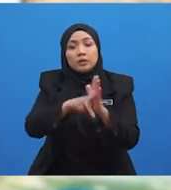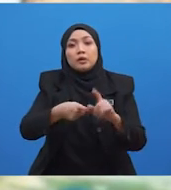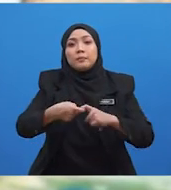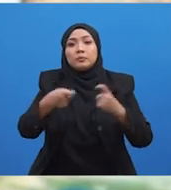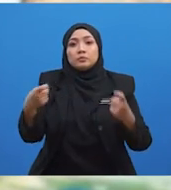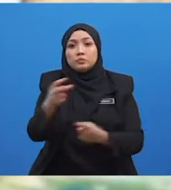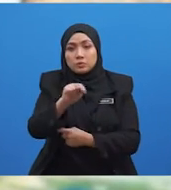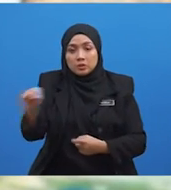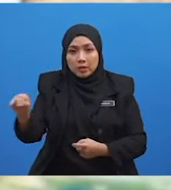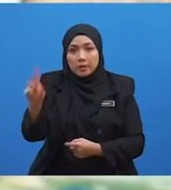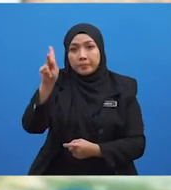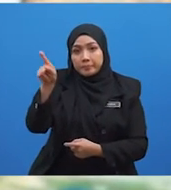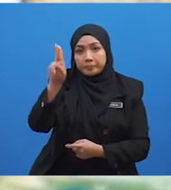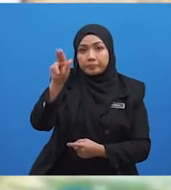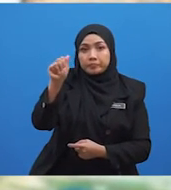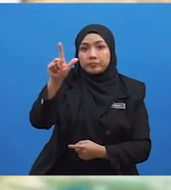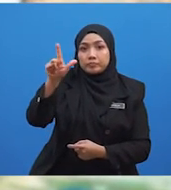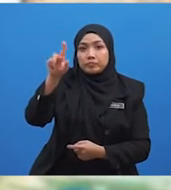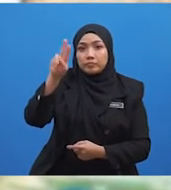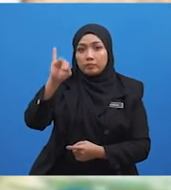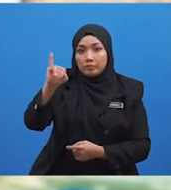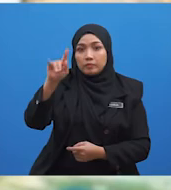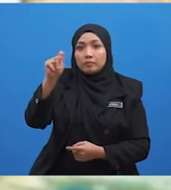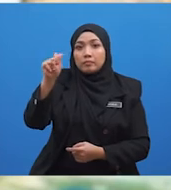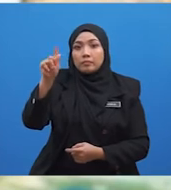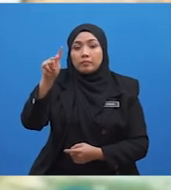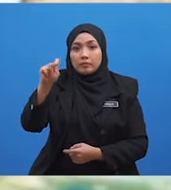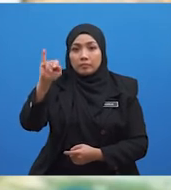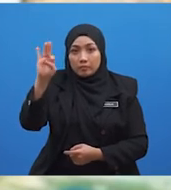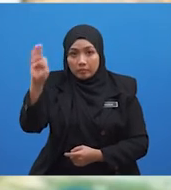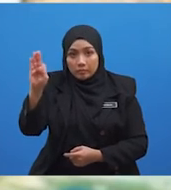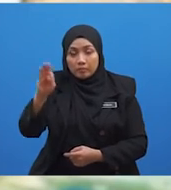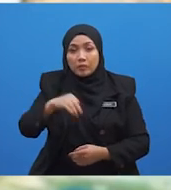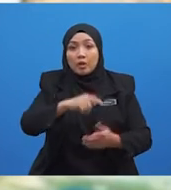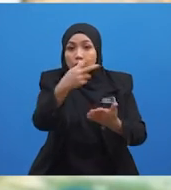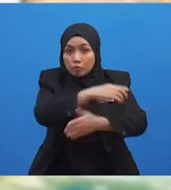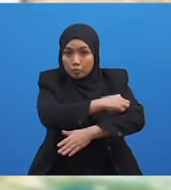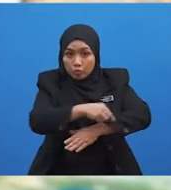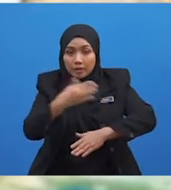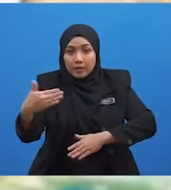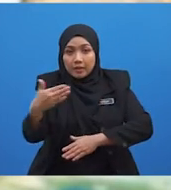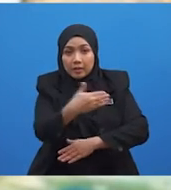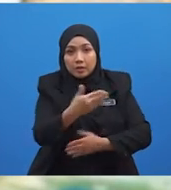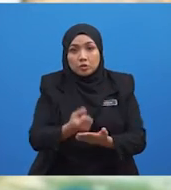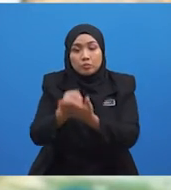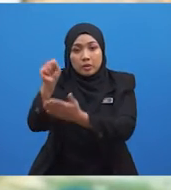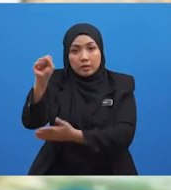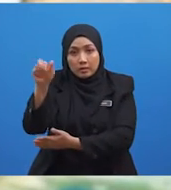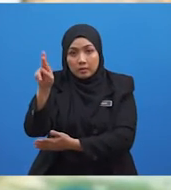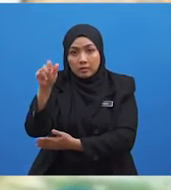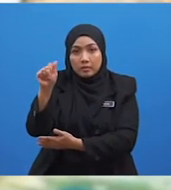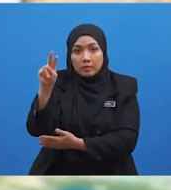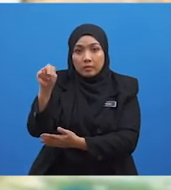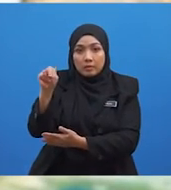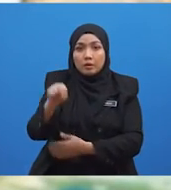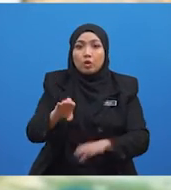kualitatif, iaitu analisis tulang ikan, sumbang saran, kumpulan fokus, teknik Delphi